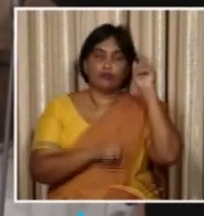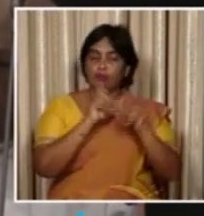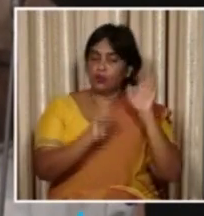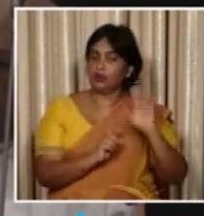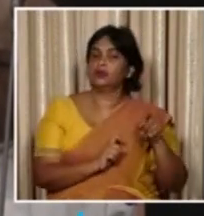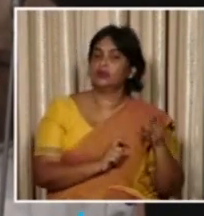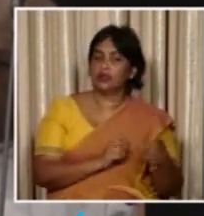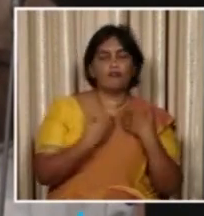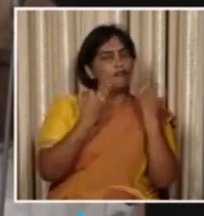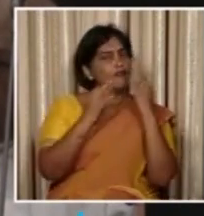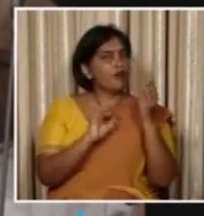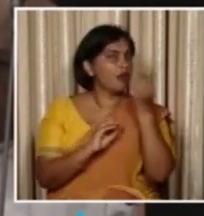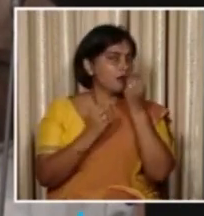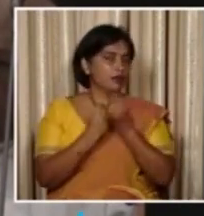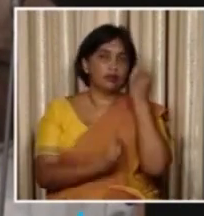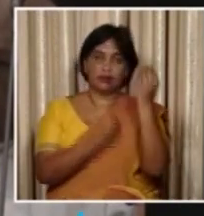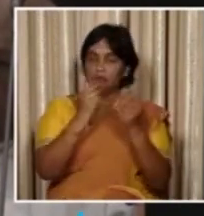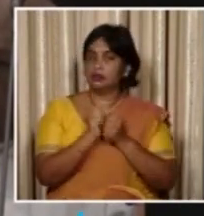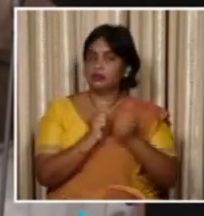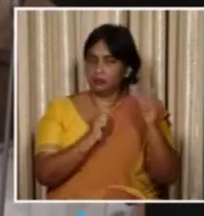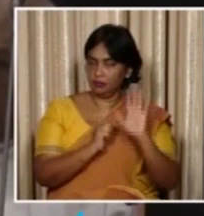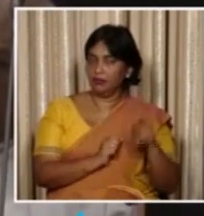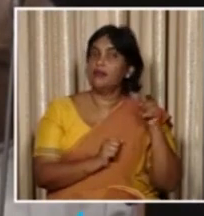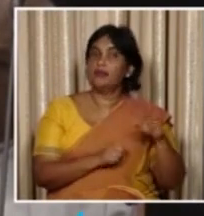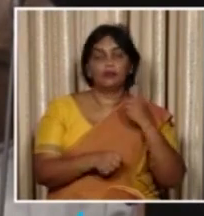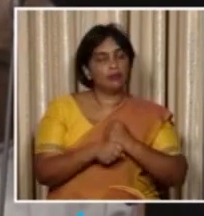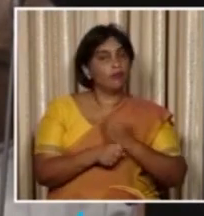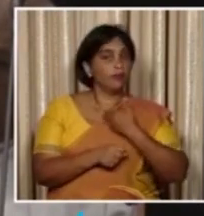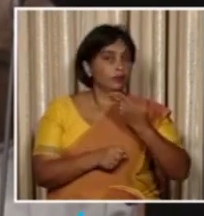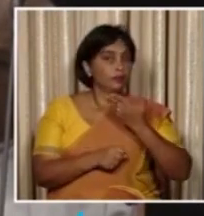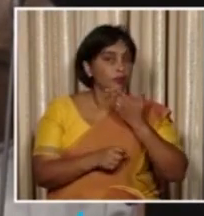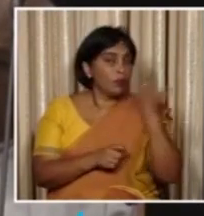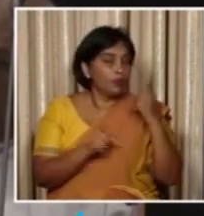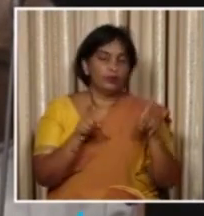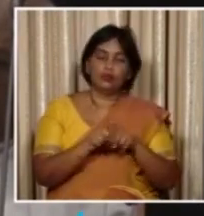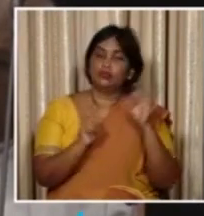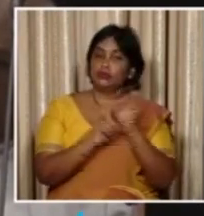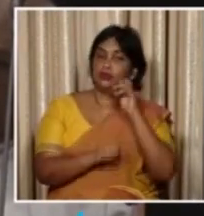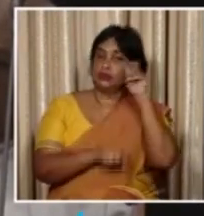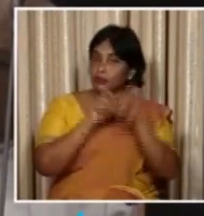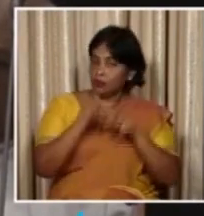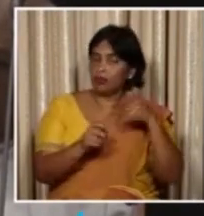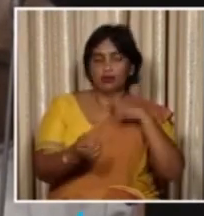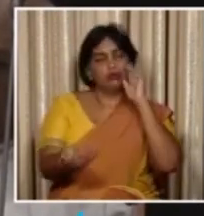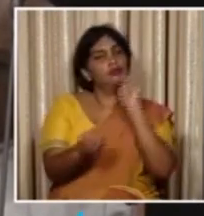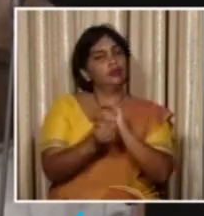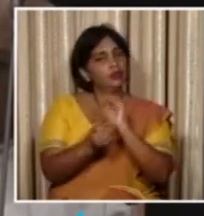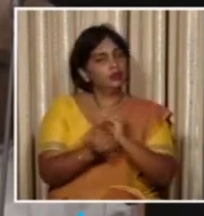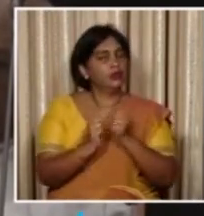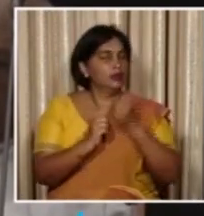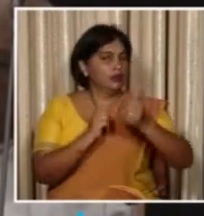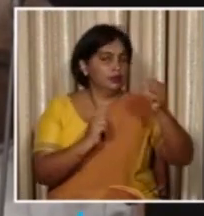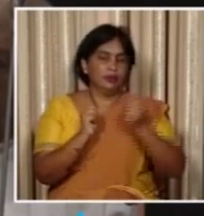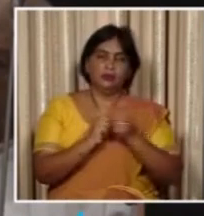සඳහා නොමිලේ සහල් ලබා දීමට කටයුතු කරා. රජයට හැකි ආකාරයකට දිලිඳු ජනතාව රැක බලා ගැනීමට